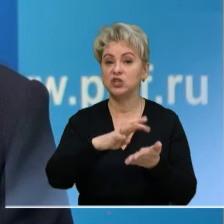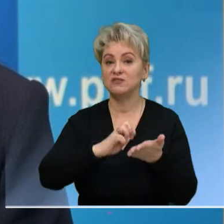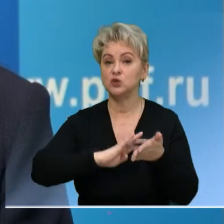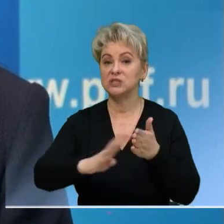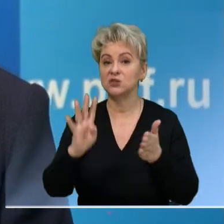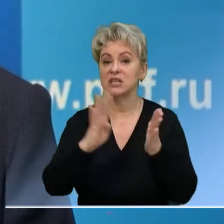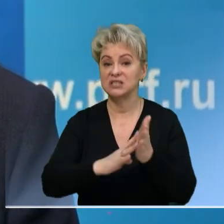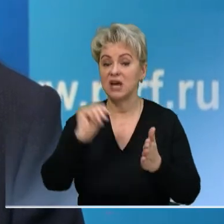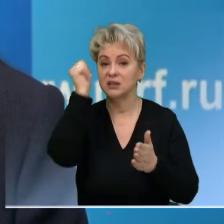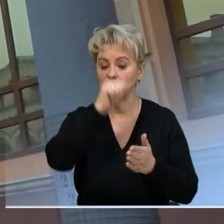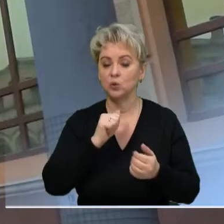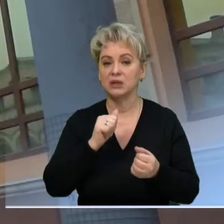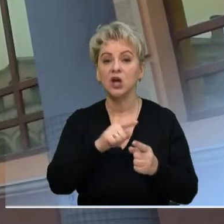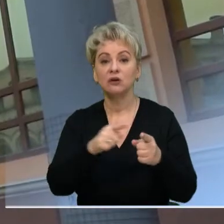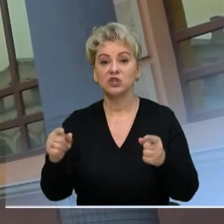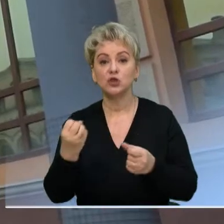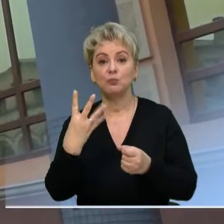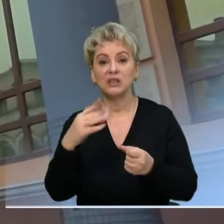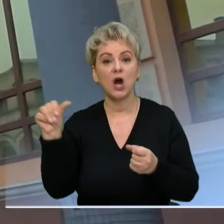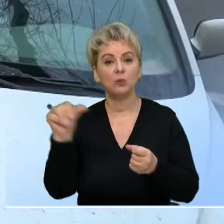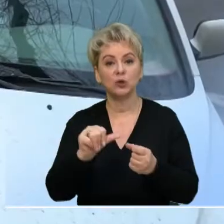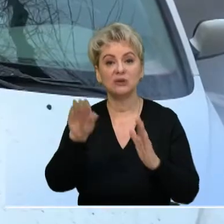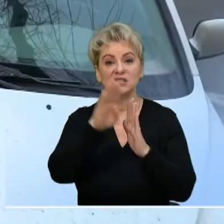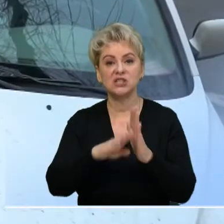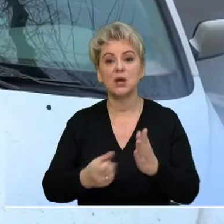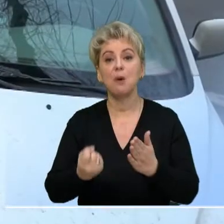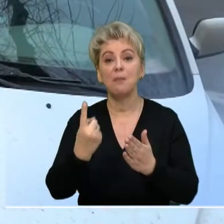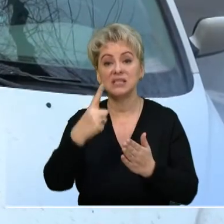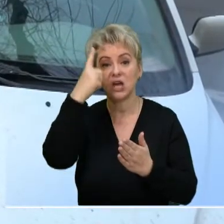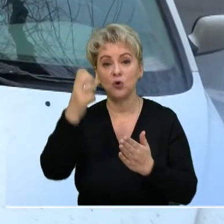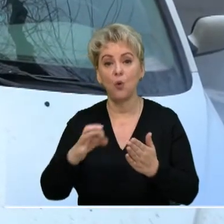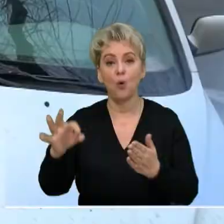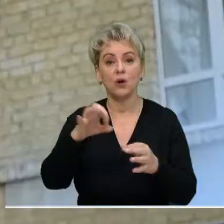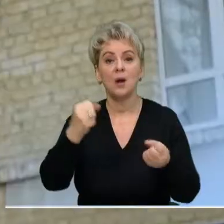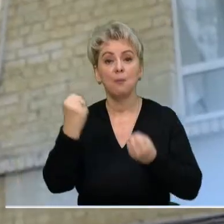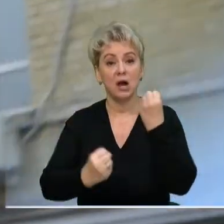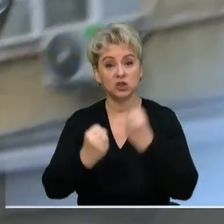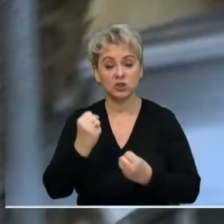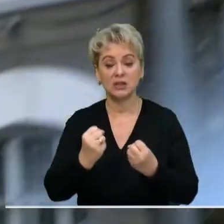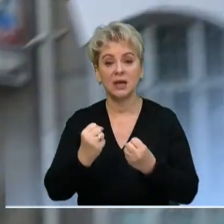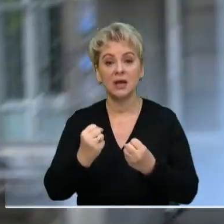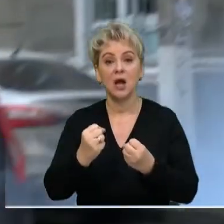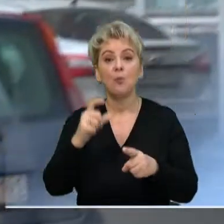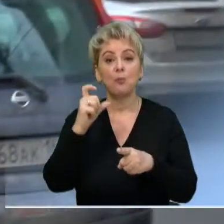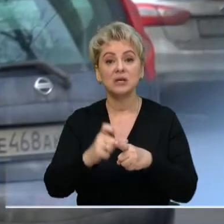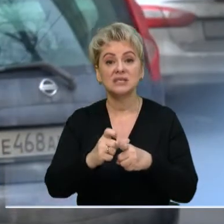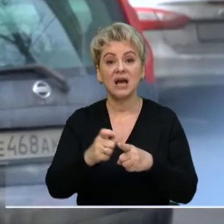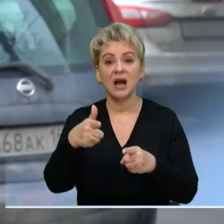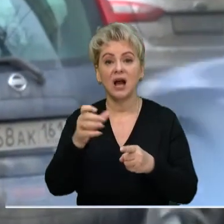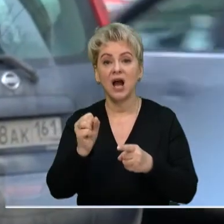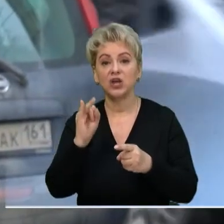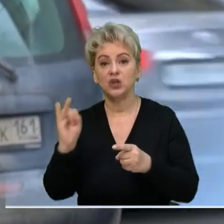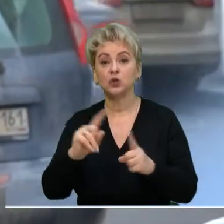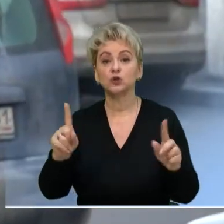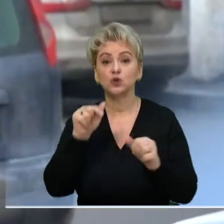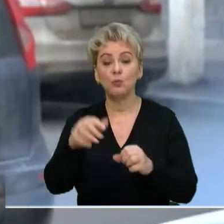декабря 1999 года. В течение 15 минут в системе уже появляется информация о транспортном средстве. По словам госавтоинспекции,